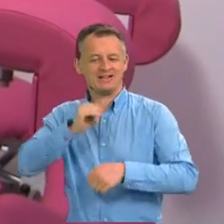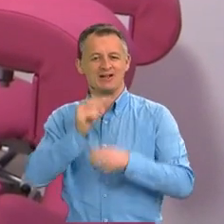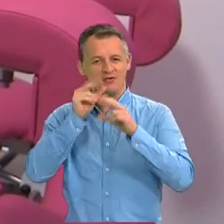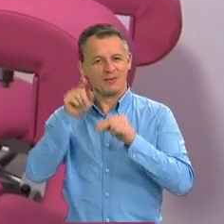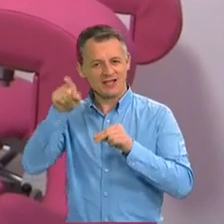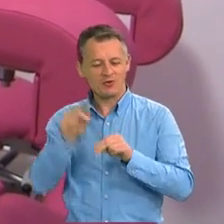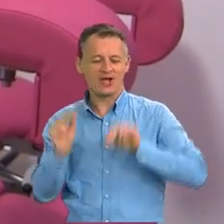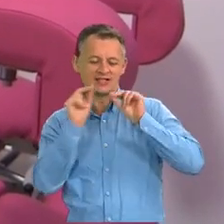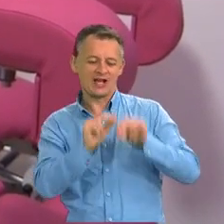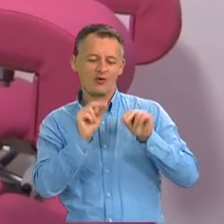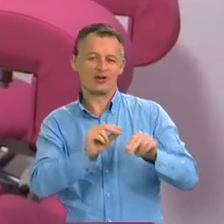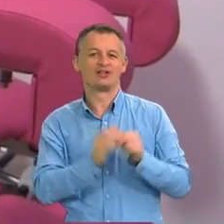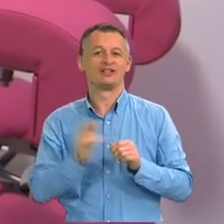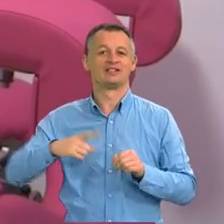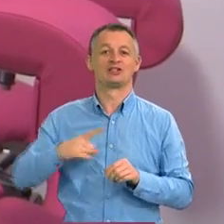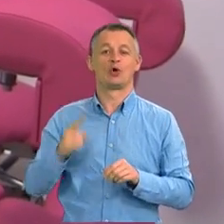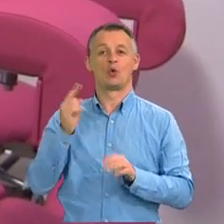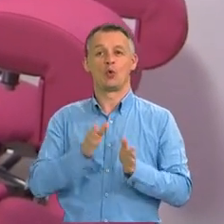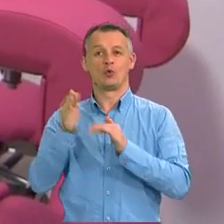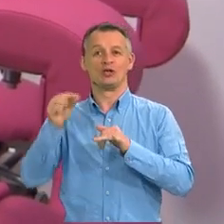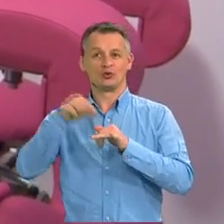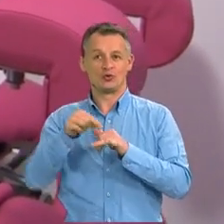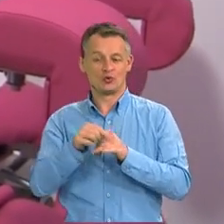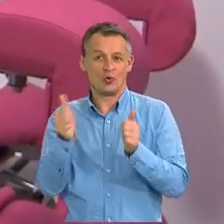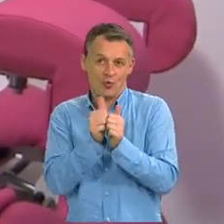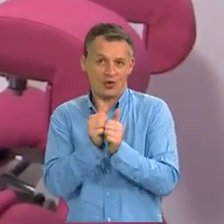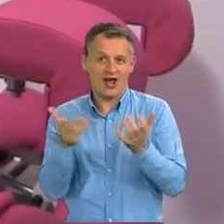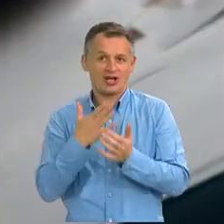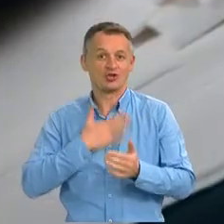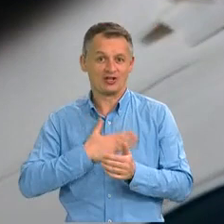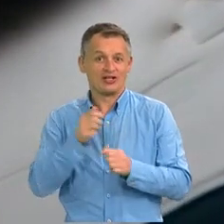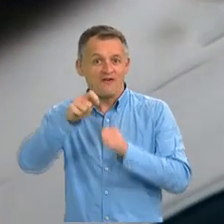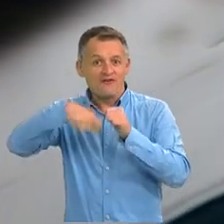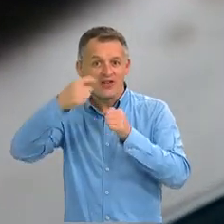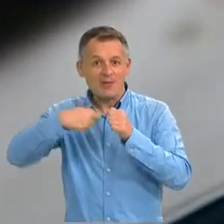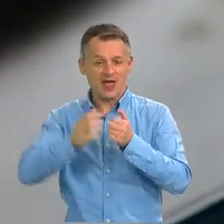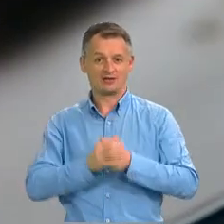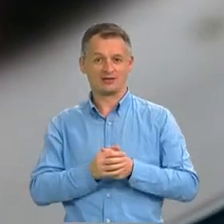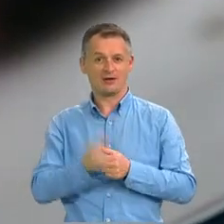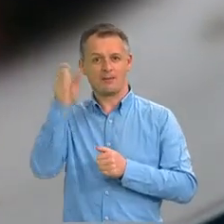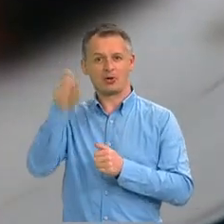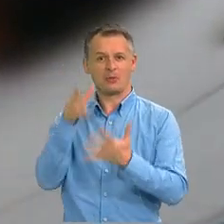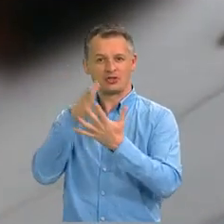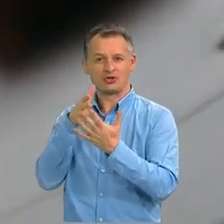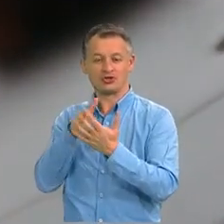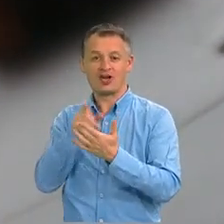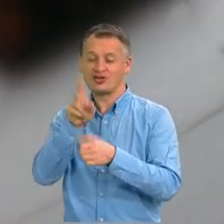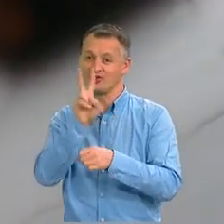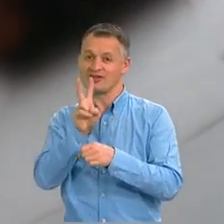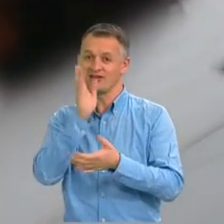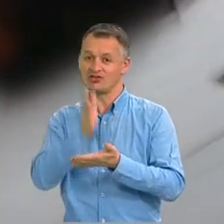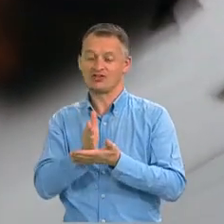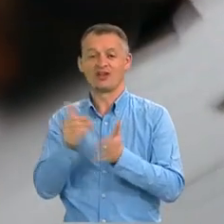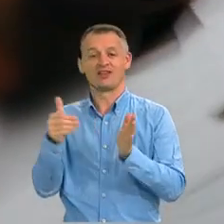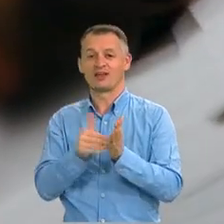încurajeze. Dar sunt și unii soți care chiar, sau cupluri care chiar își doresc să filmeze. Psihologii spun că o astfel de decizie trebuie atent discutată în